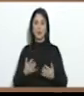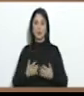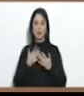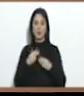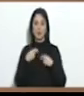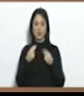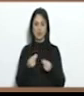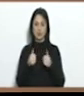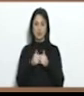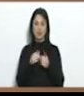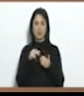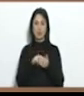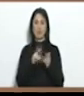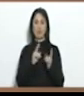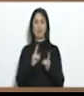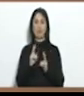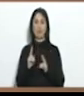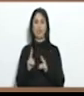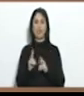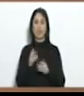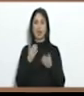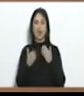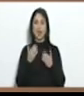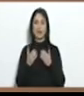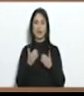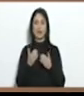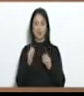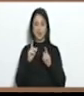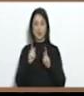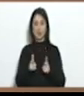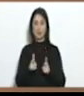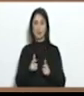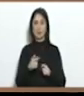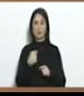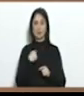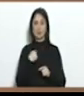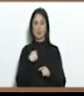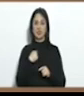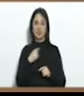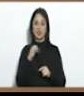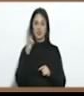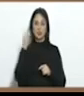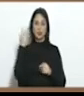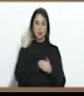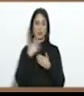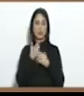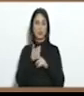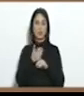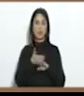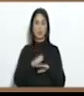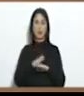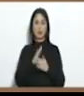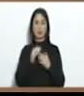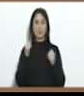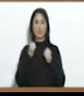მიცემა, გვერდში დგომა, ვინაიდან ალბათ დამეთანხმებით, რომ ეს ჩვენი წარსულიდან გამომდინარე ძალიან რთული არის და სულ